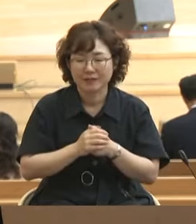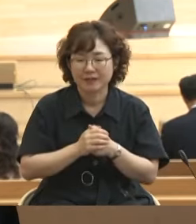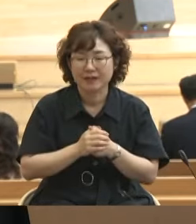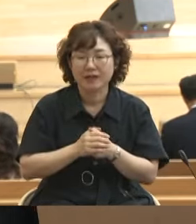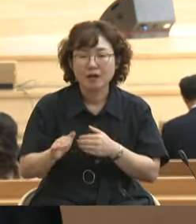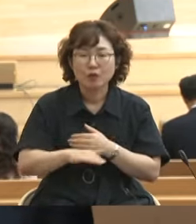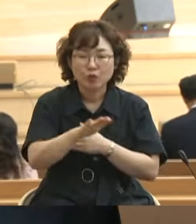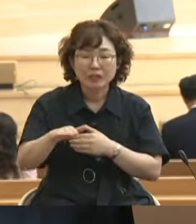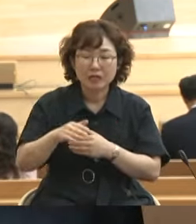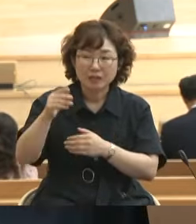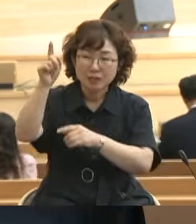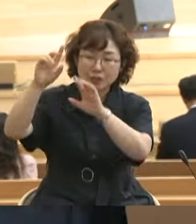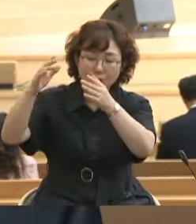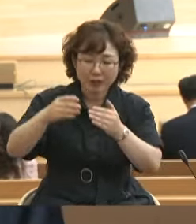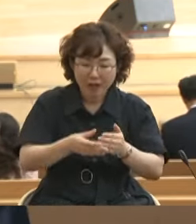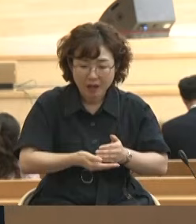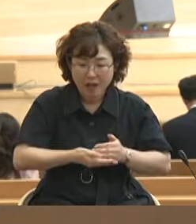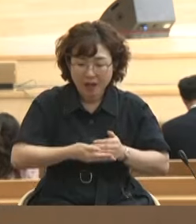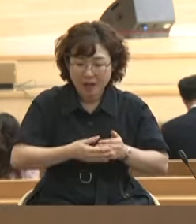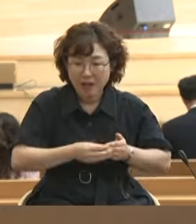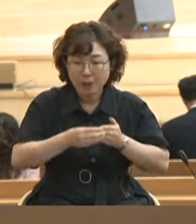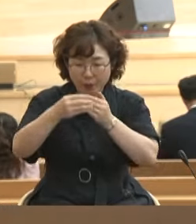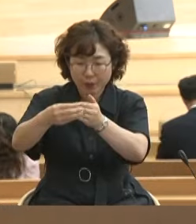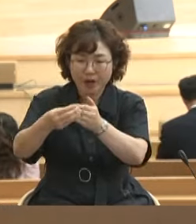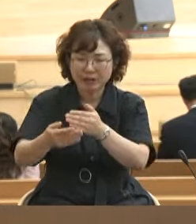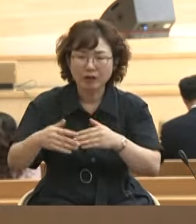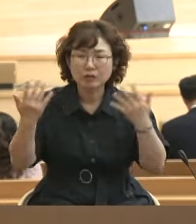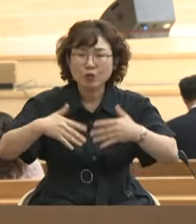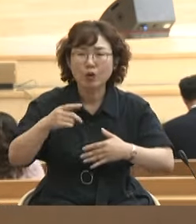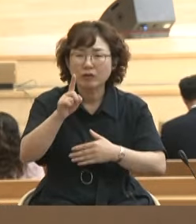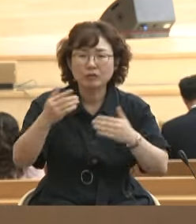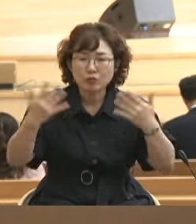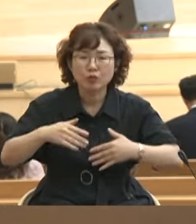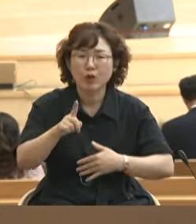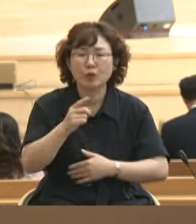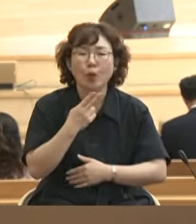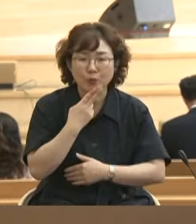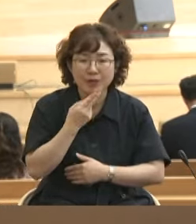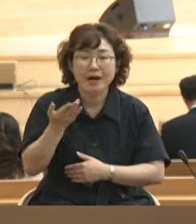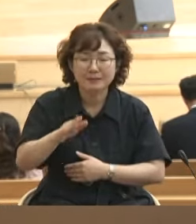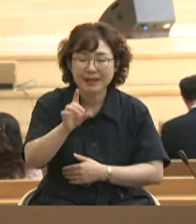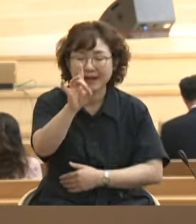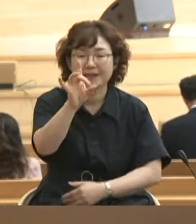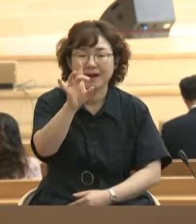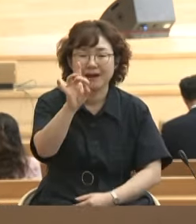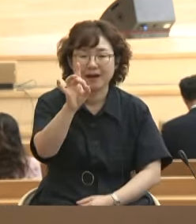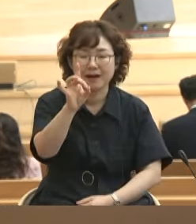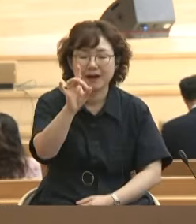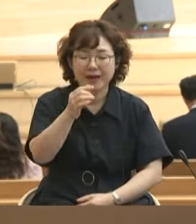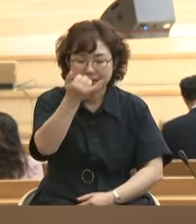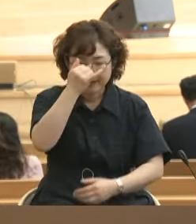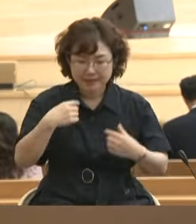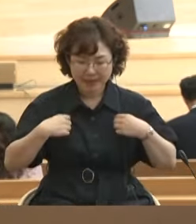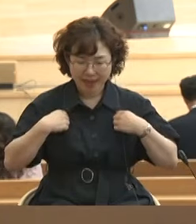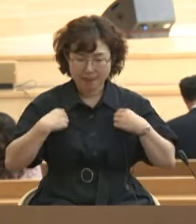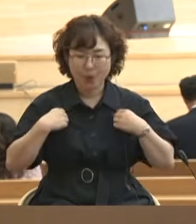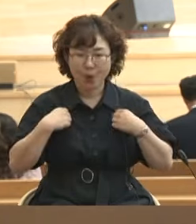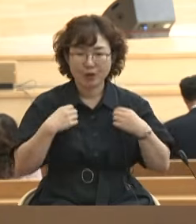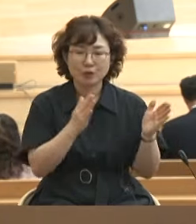우리를 천국으로 드리는데 어떤 조건도 요구하지 않아요. 단 하나, 예복